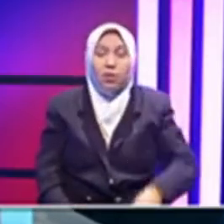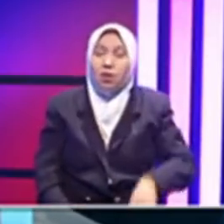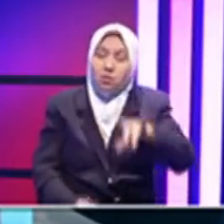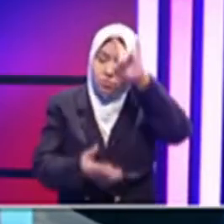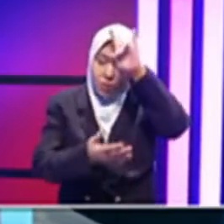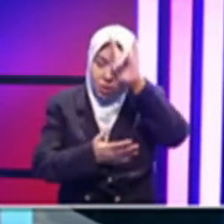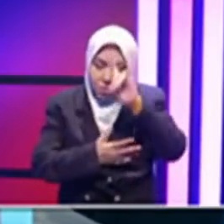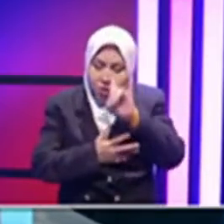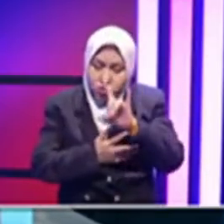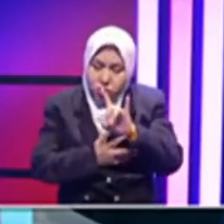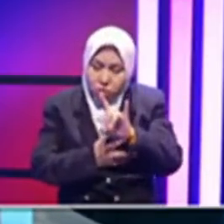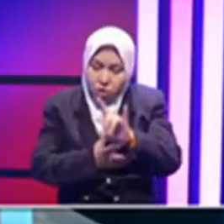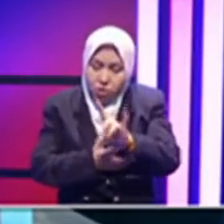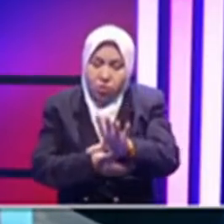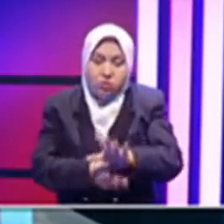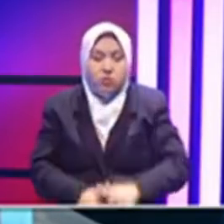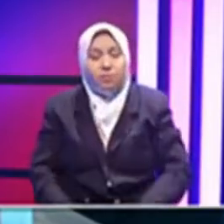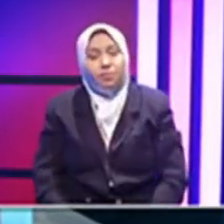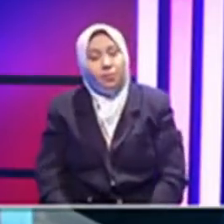A'udzubillah minasyaitan.